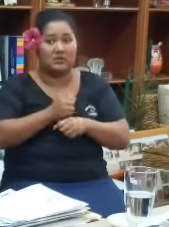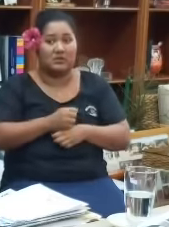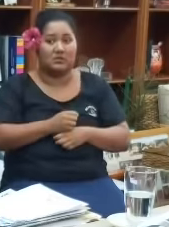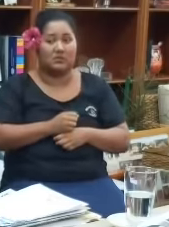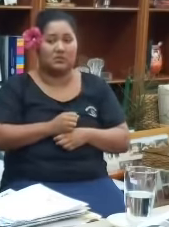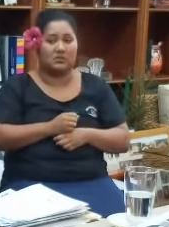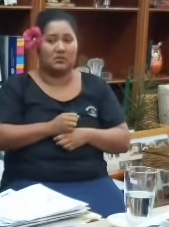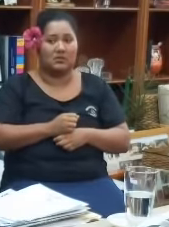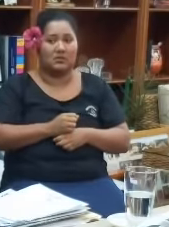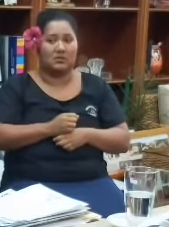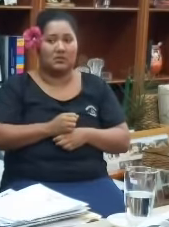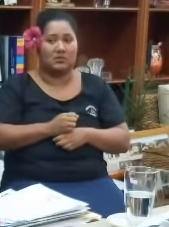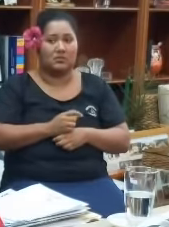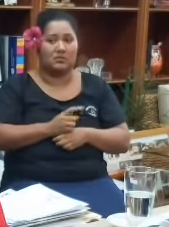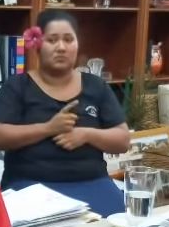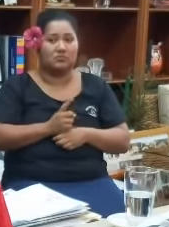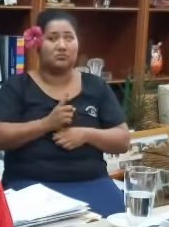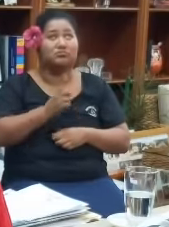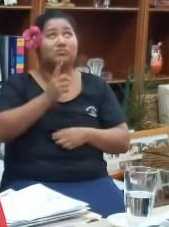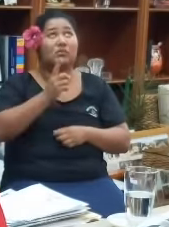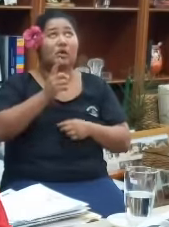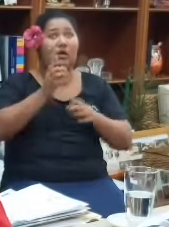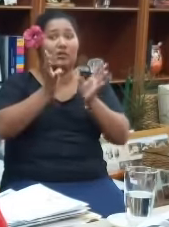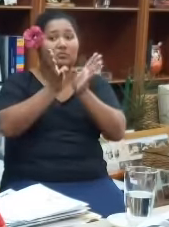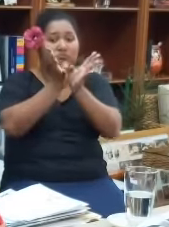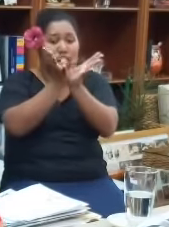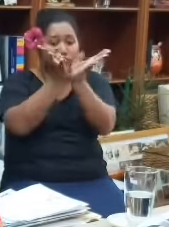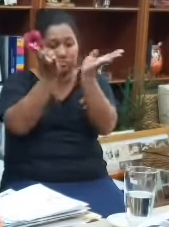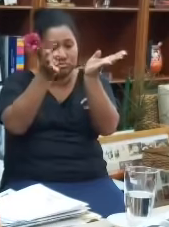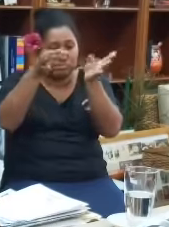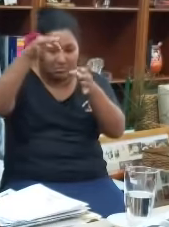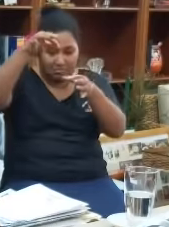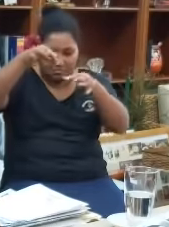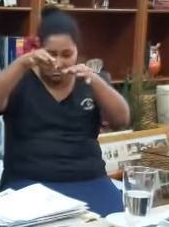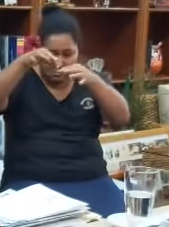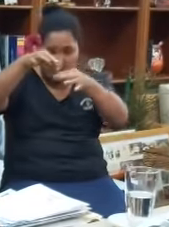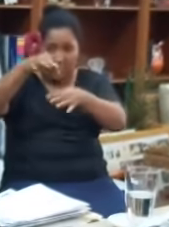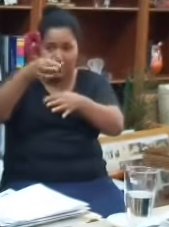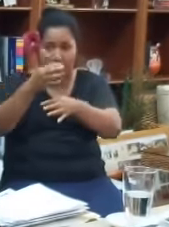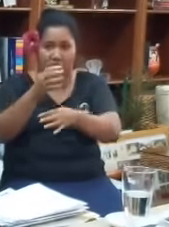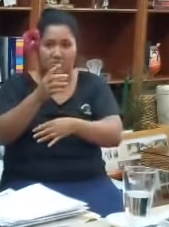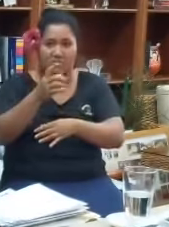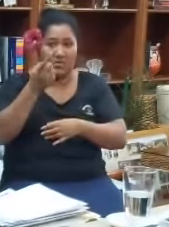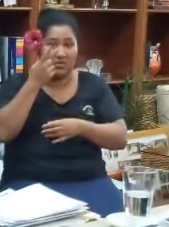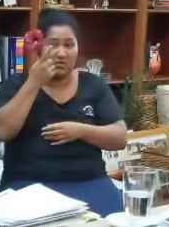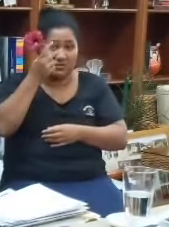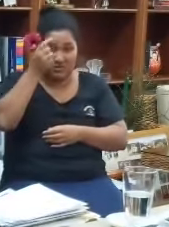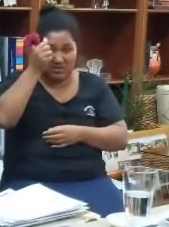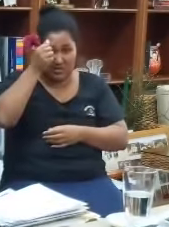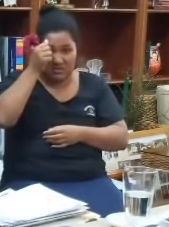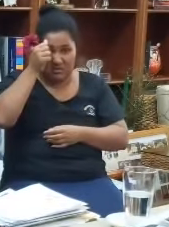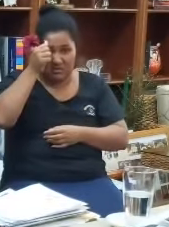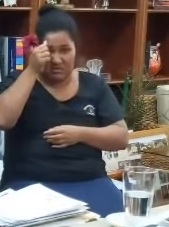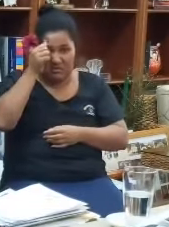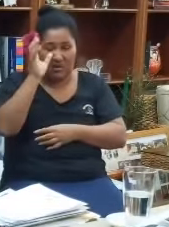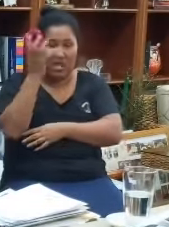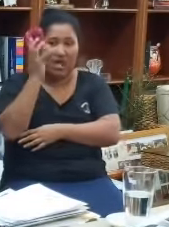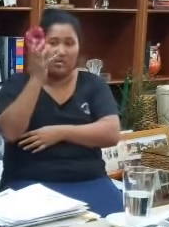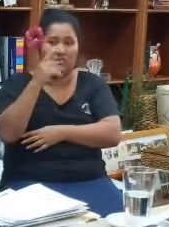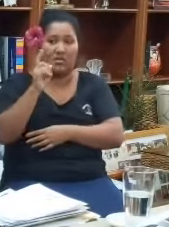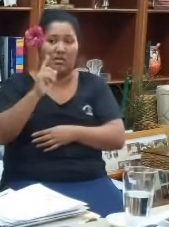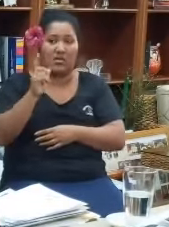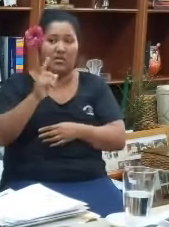pulu vo e kau kau mai lunga. E la ke fa pea o ni la au vo lilo la kau kau le faul. Ala